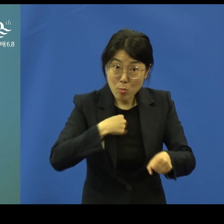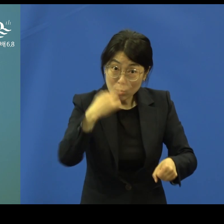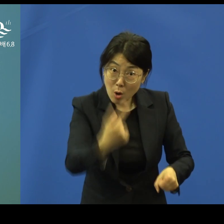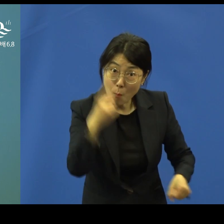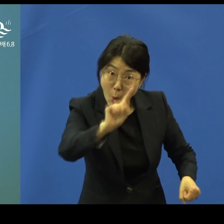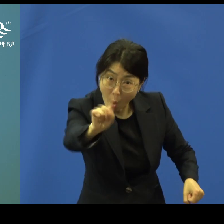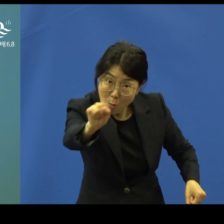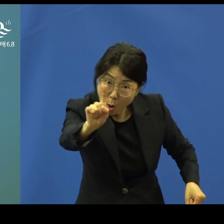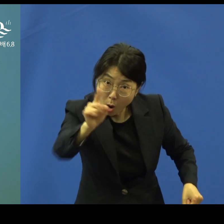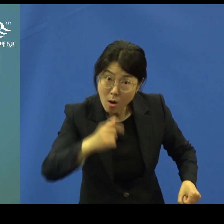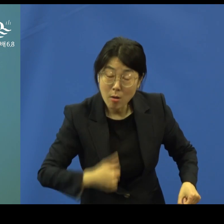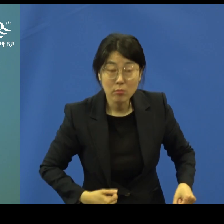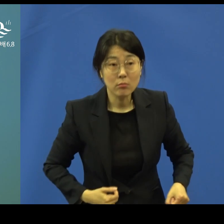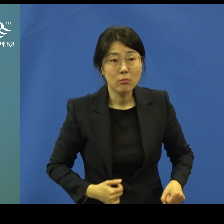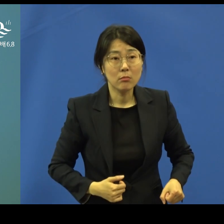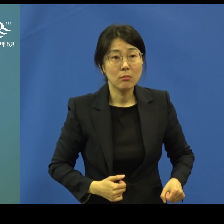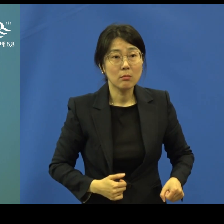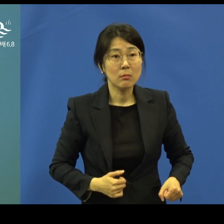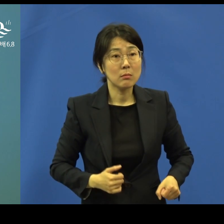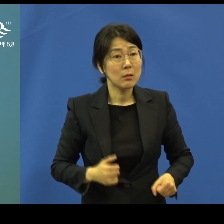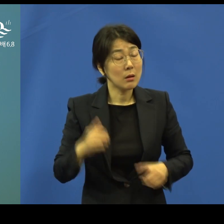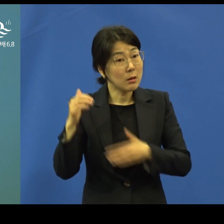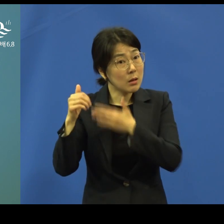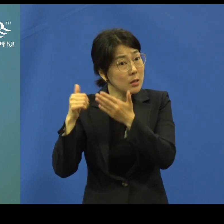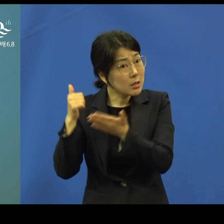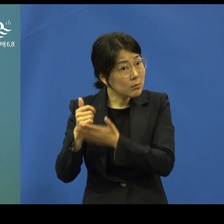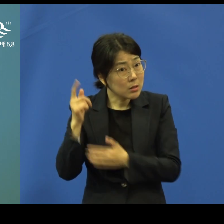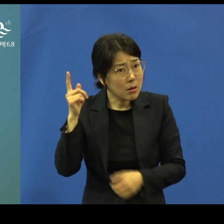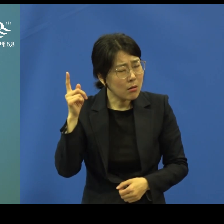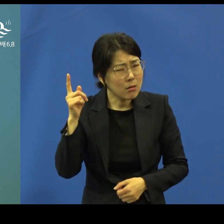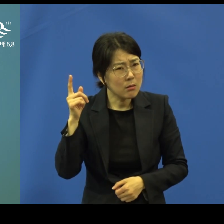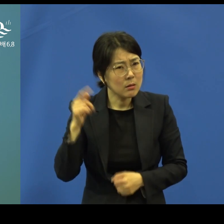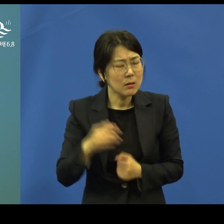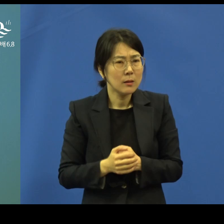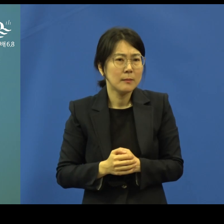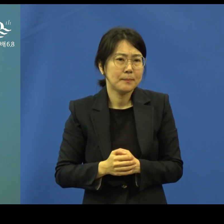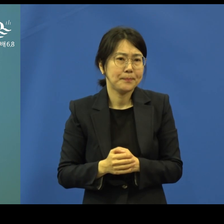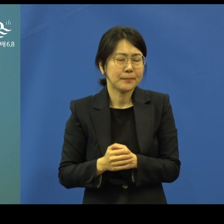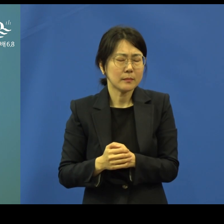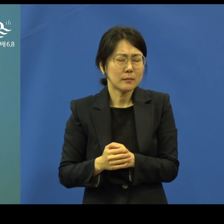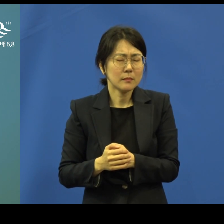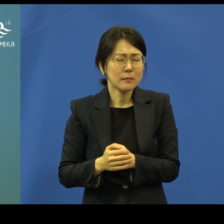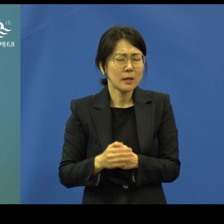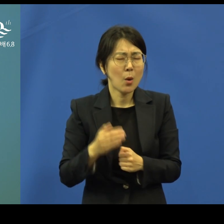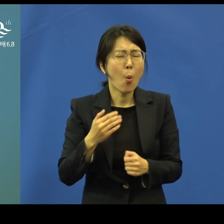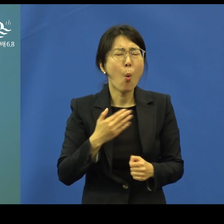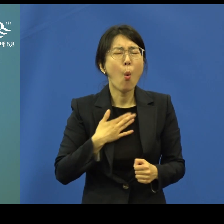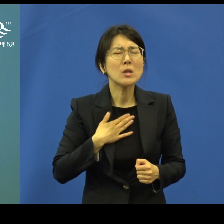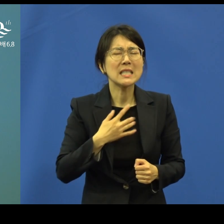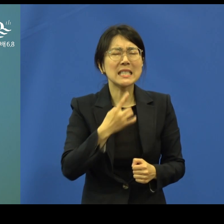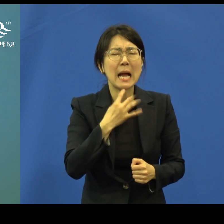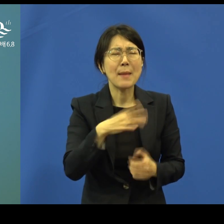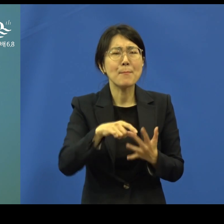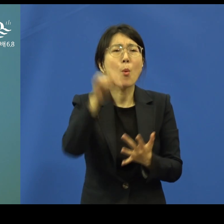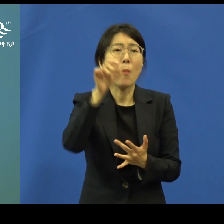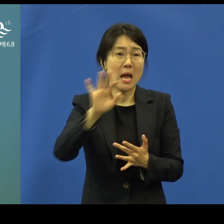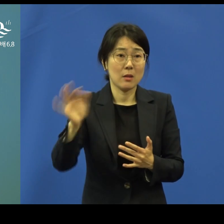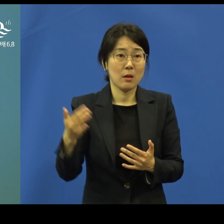그들은 하나님이 그들의 삶의 선택이 유일한 것이 아니고 많은 선택 중에 하나였어요.